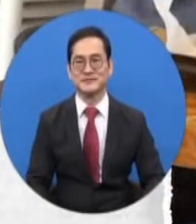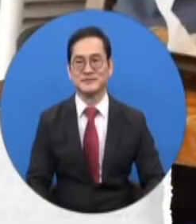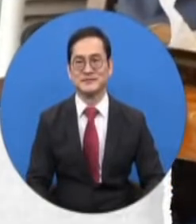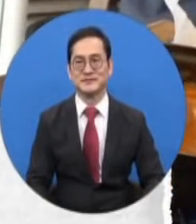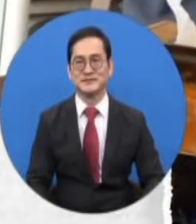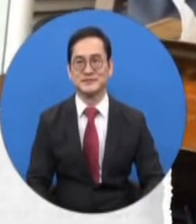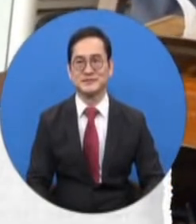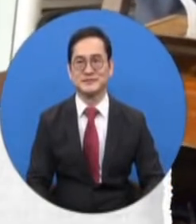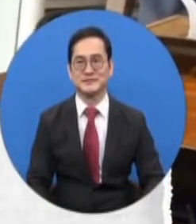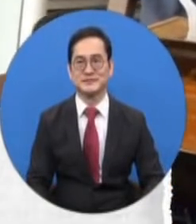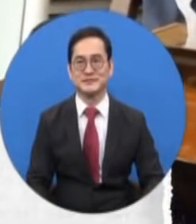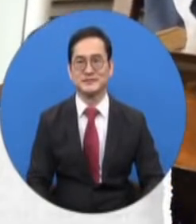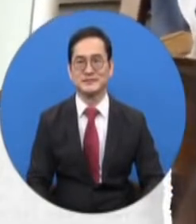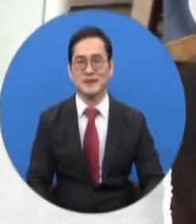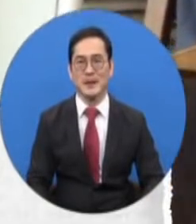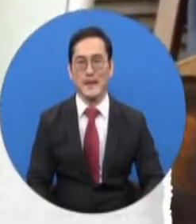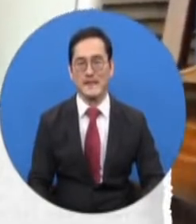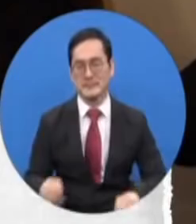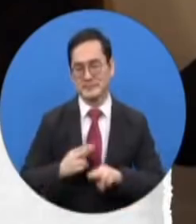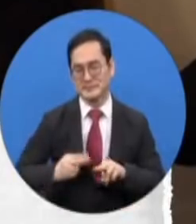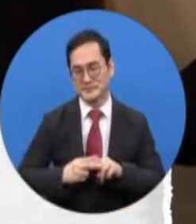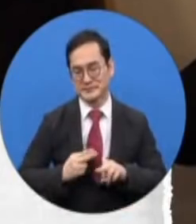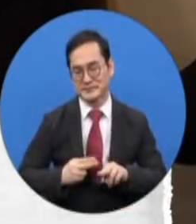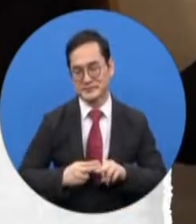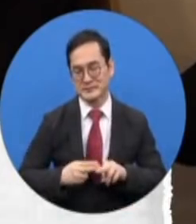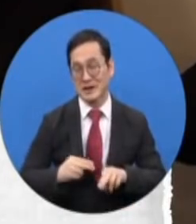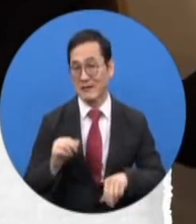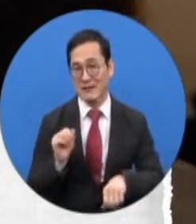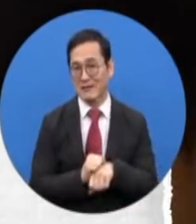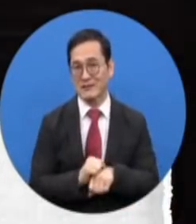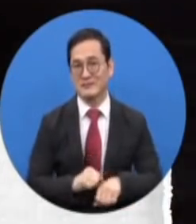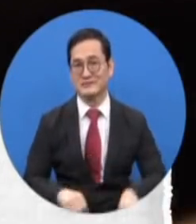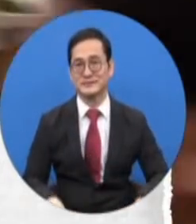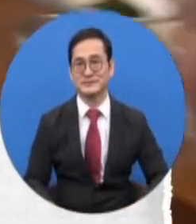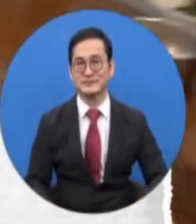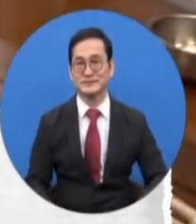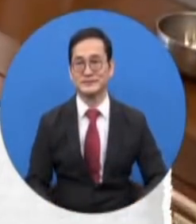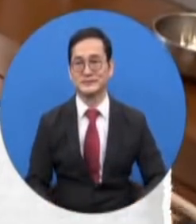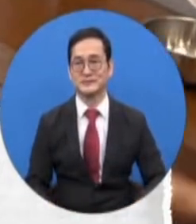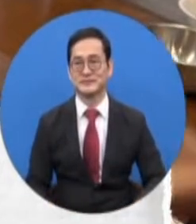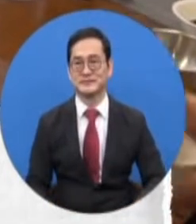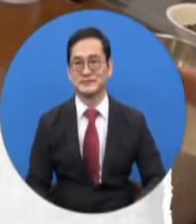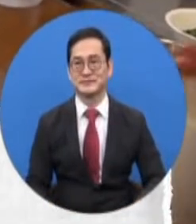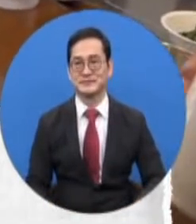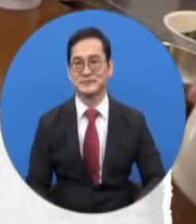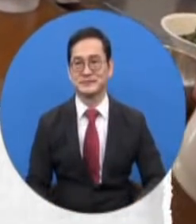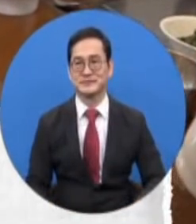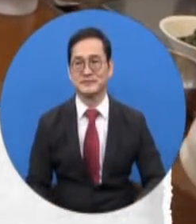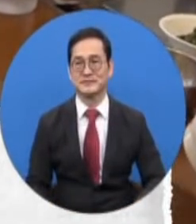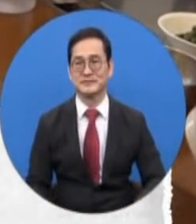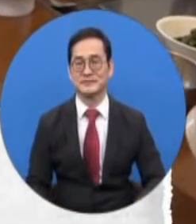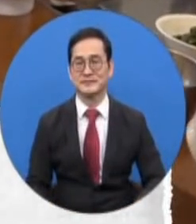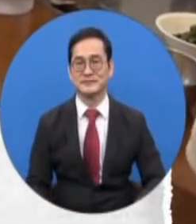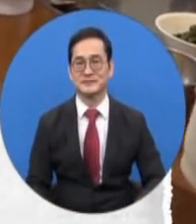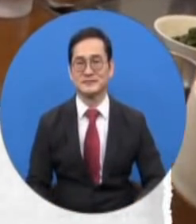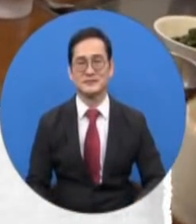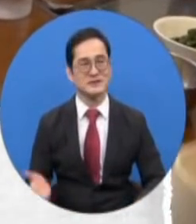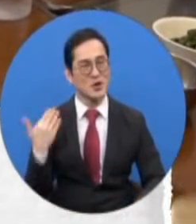본인이 직접 요리 실력도 좀 탁월하고 후보일 때부터도 성렬이 형네 밥집인가요?